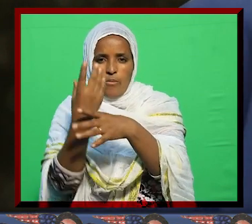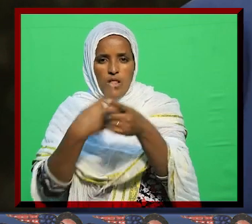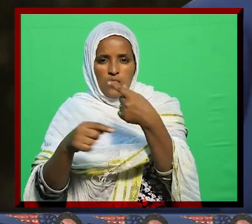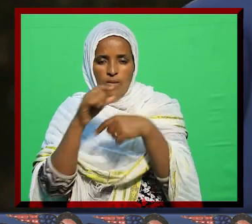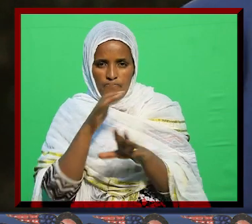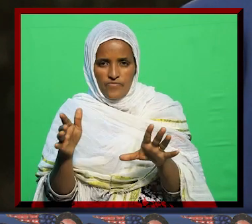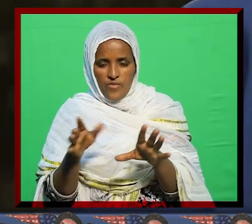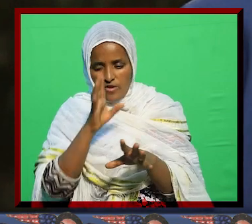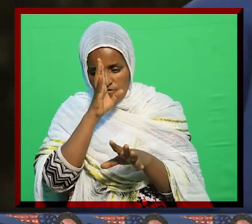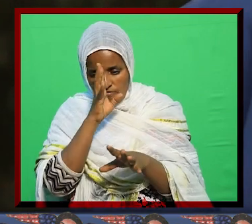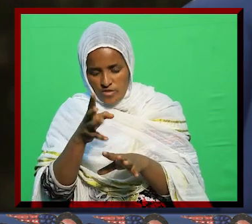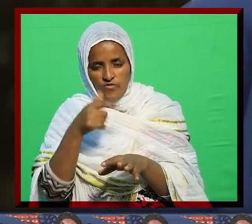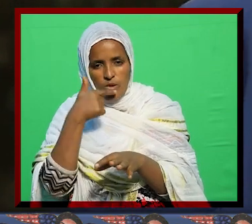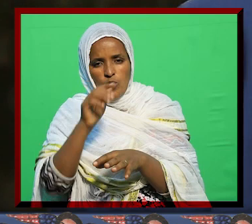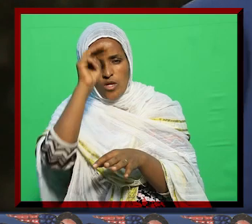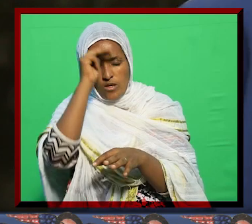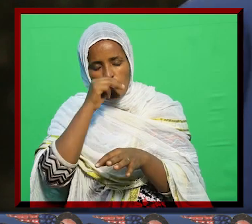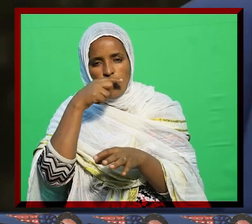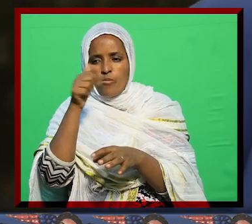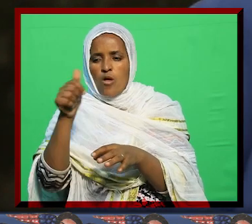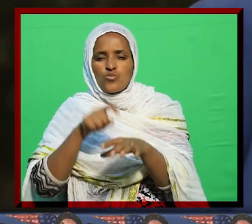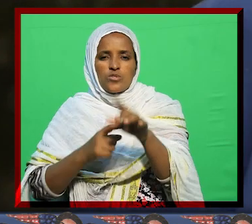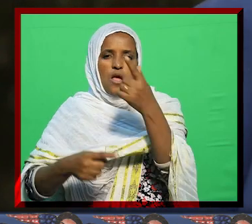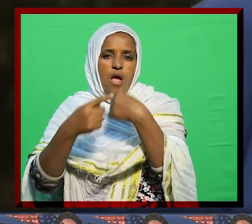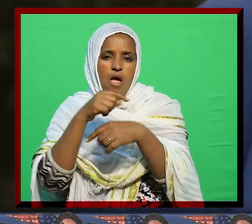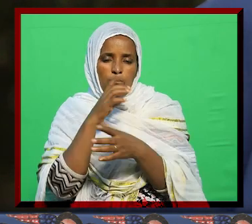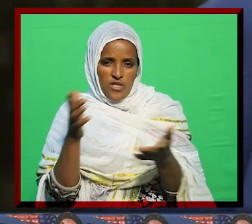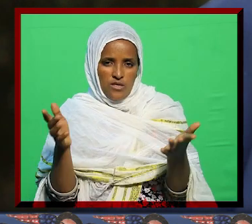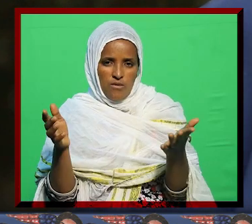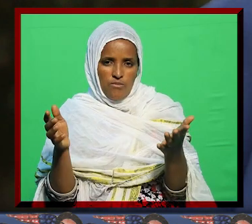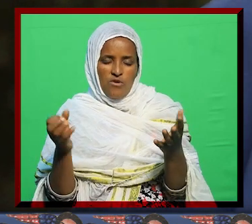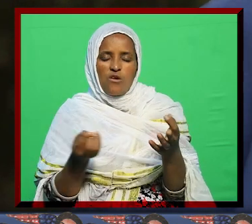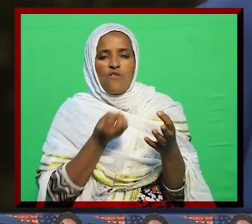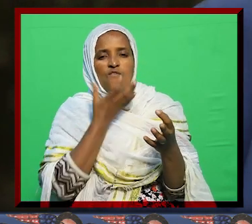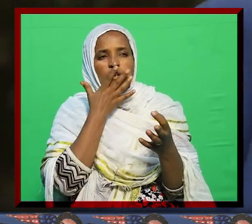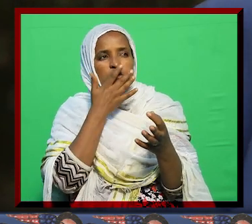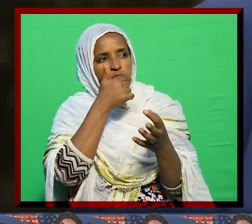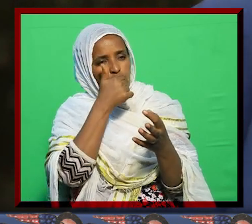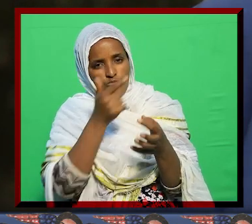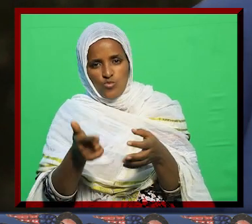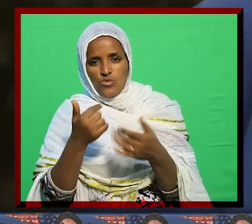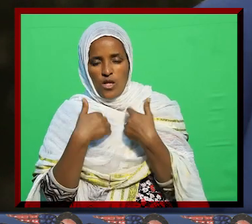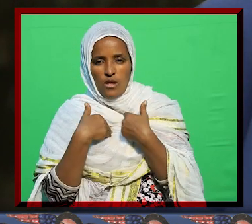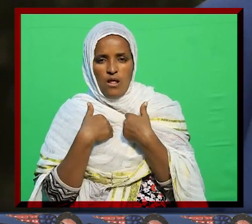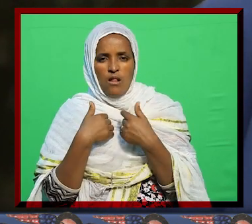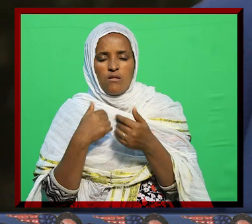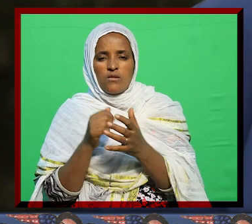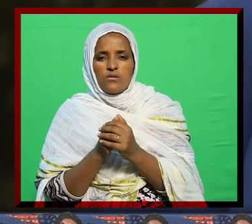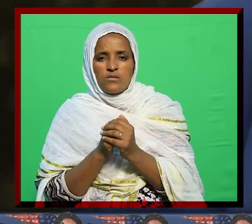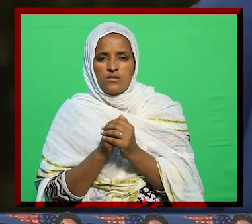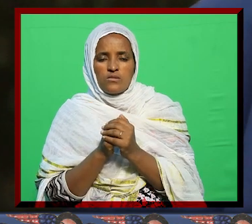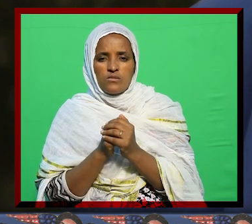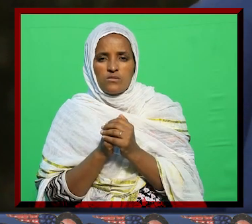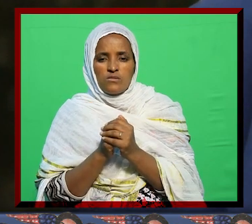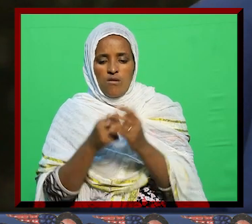በራሱ ጊዜ ልማት አይመጣም። ፍልስፍና ብንለው ጥበብ ብንለው በራሱ ጊዜ አይመጣም። ፈረጆች የሚሉት ነገር አለ